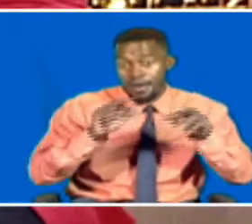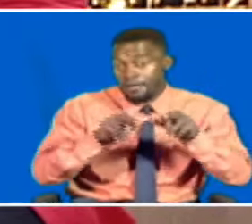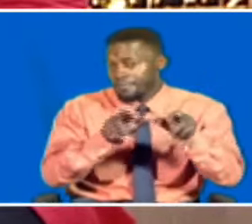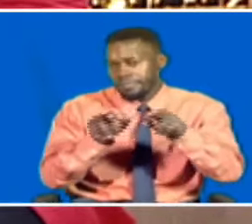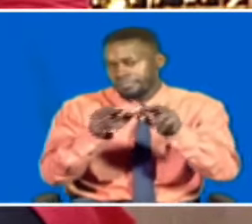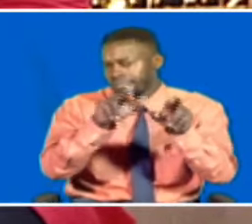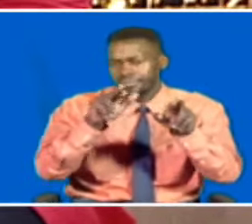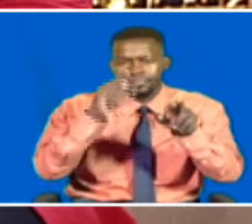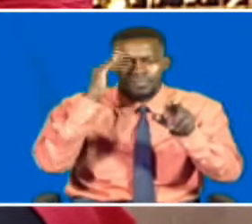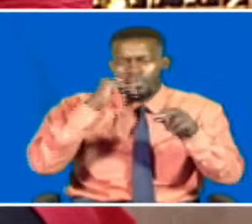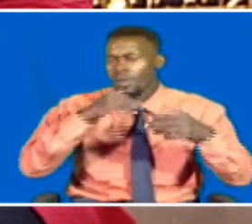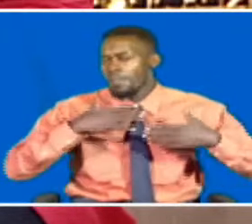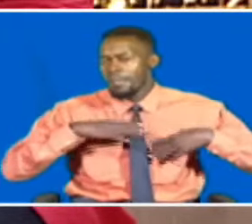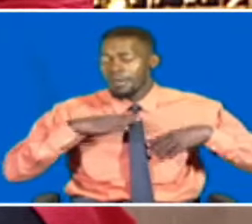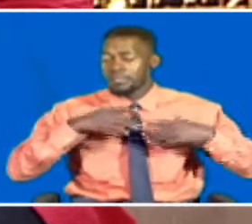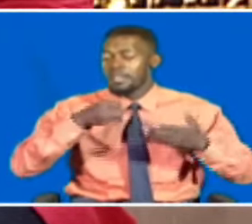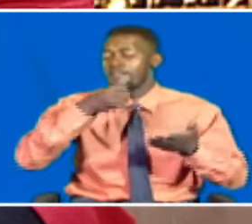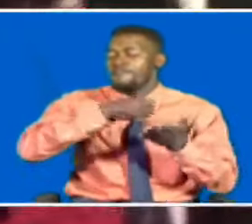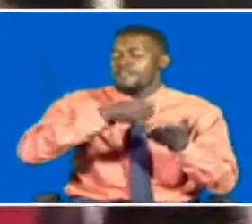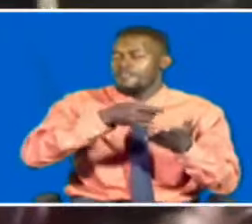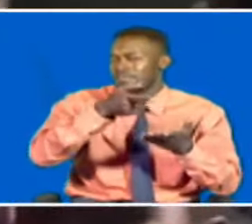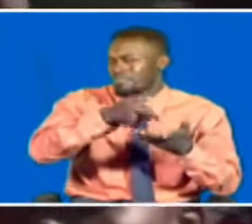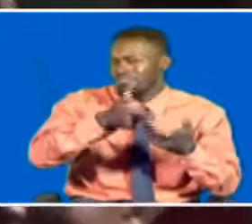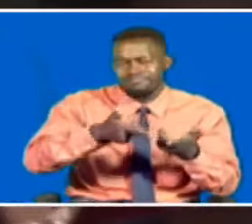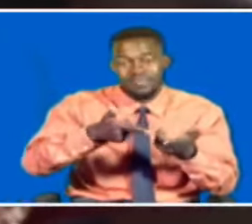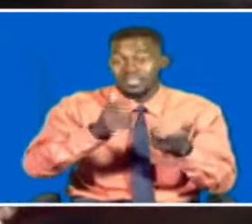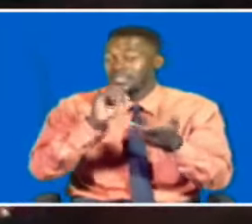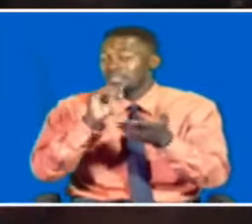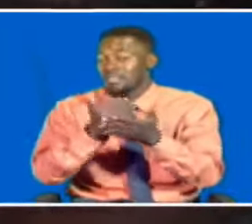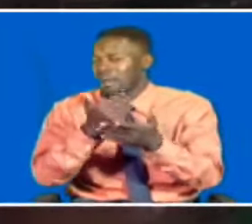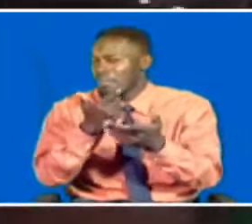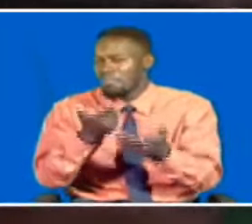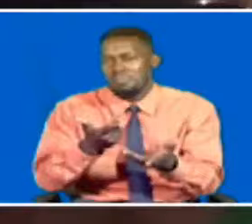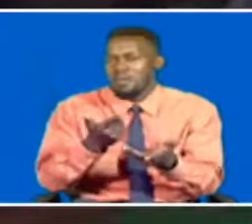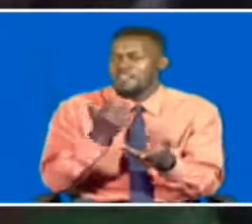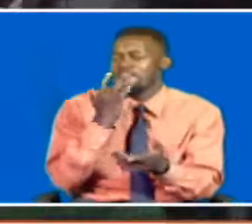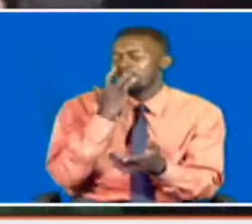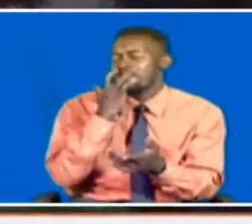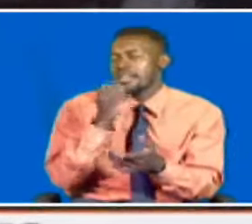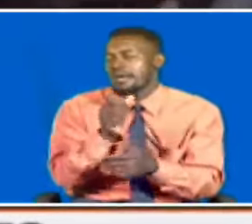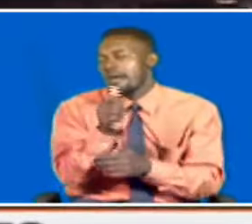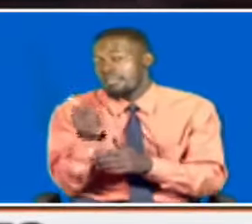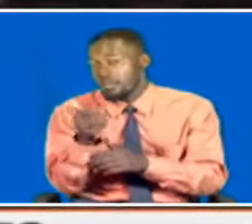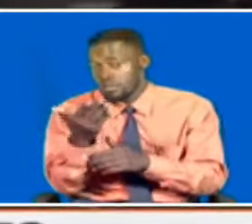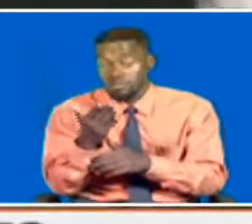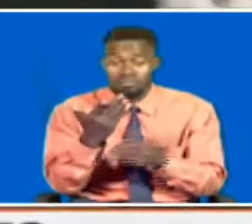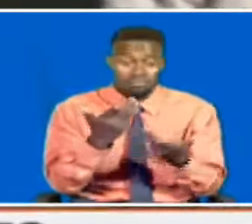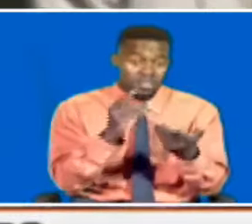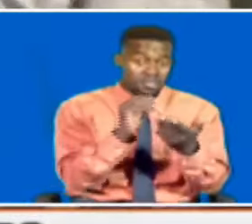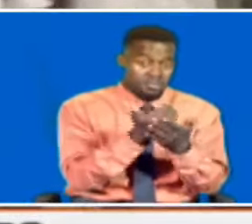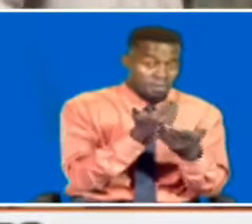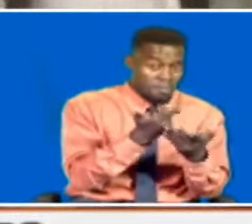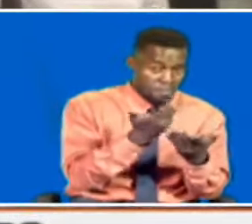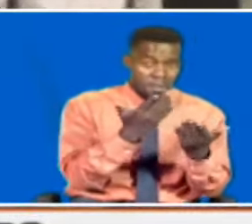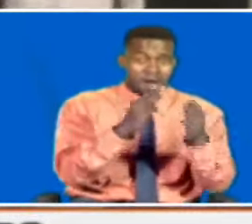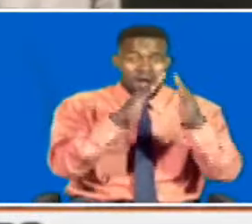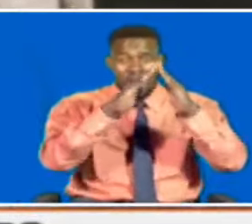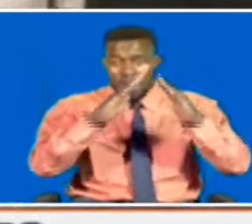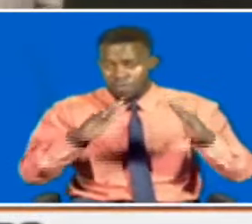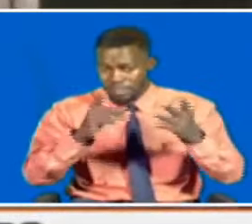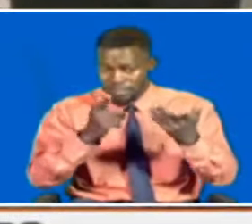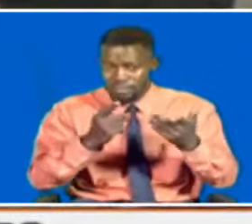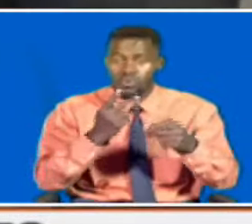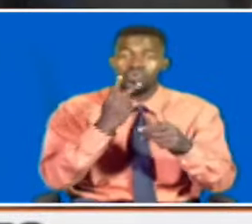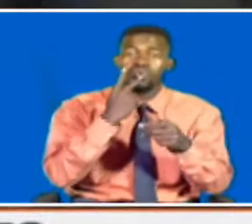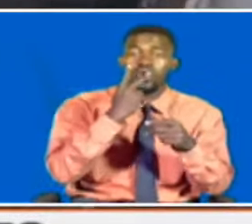wale wanaohusika wahamisha wanaopendelewa. Wakazi hao wanasema kwamba licha ya baadhi ya nyumba zao kuwa mita 200 mbali